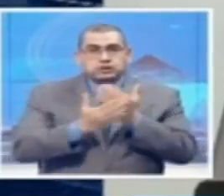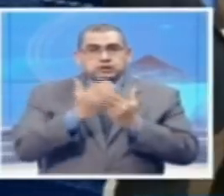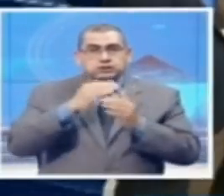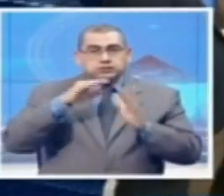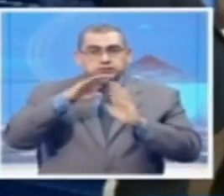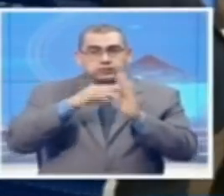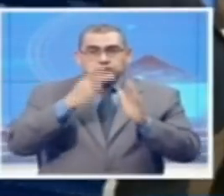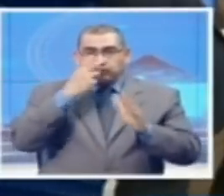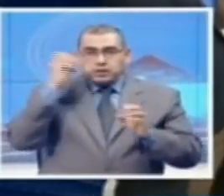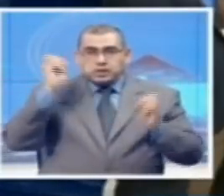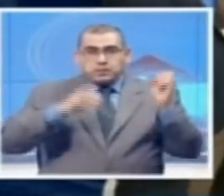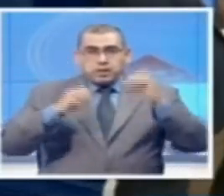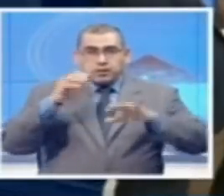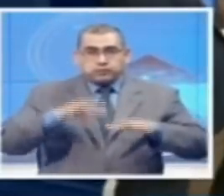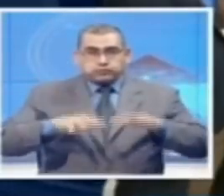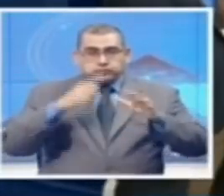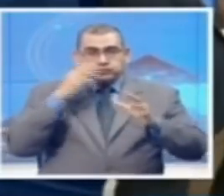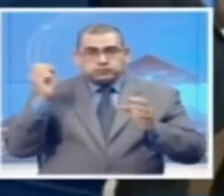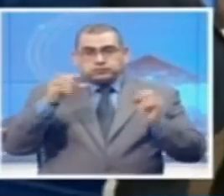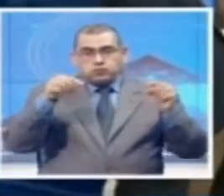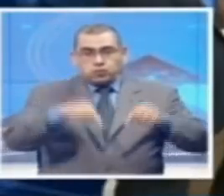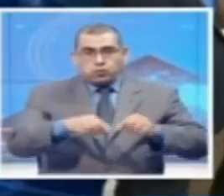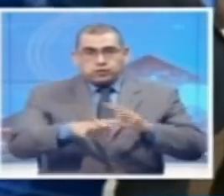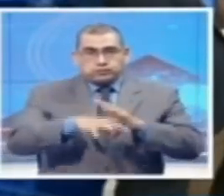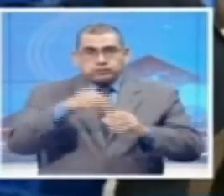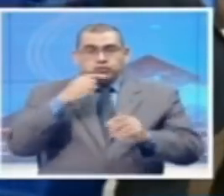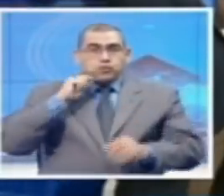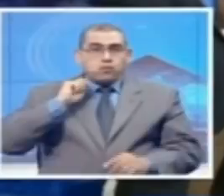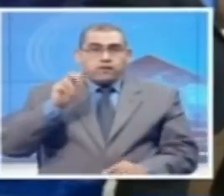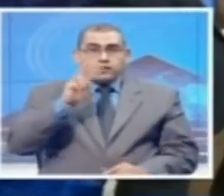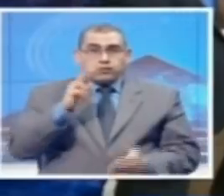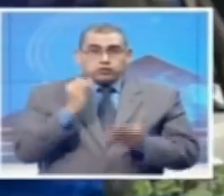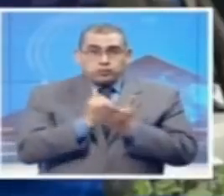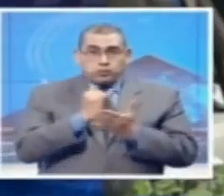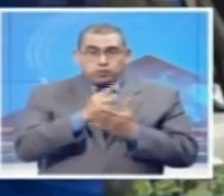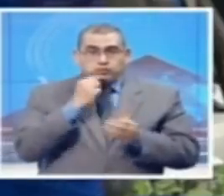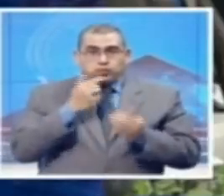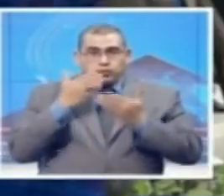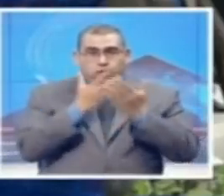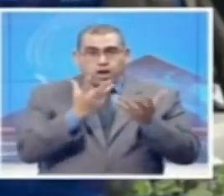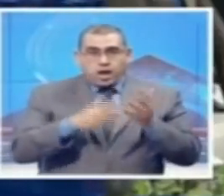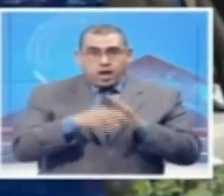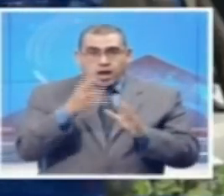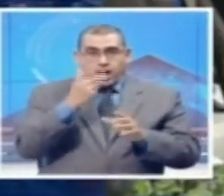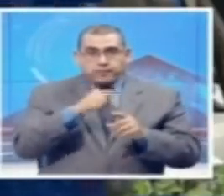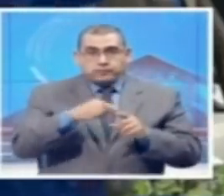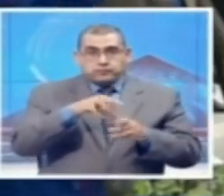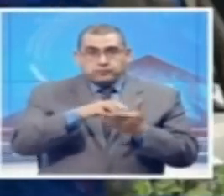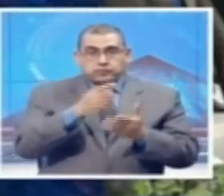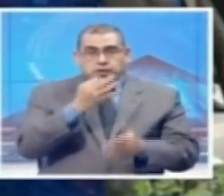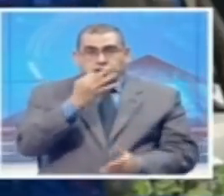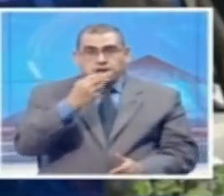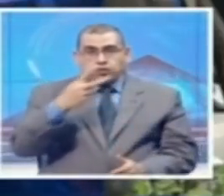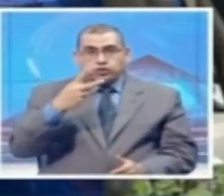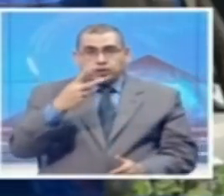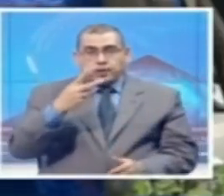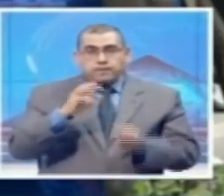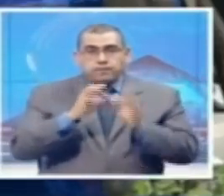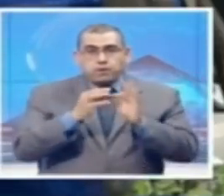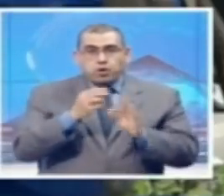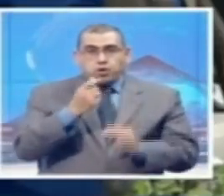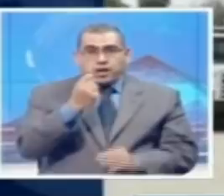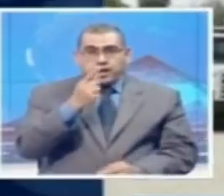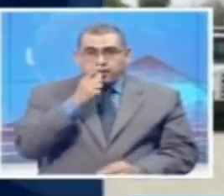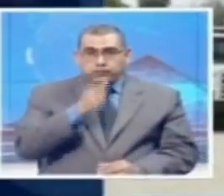لمنظومة المخلفات. من جانبه أوضح وزير التنمية المحلية أن التكلفة الإجمالية للمحطة الوسيطة بالبراجيل بلغت حوالي